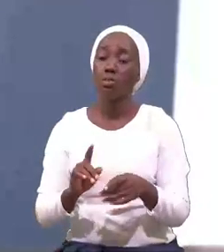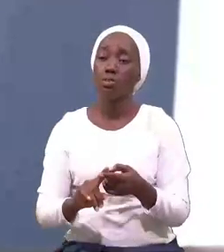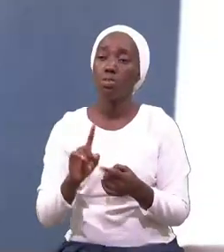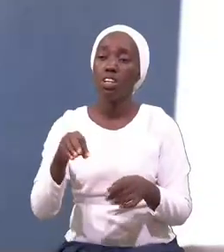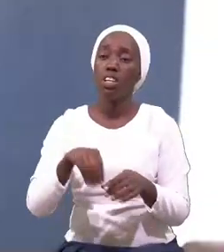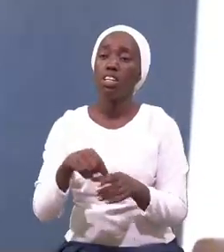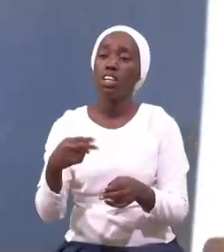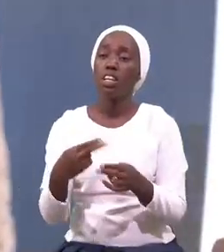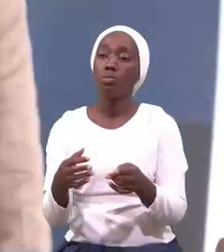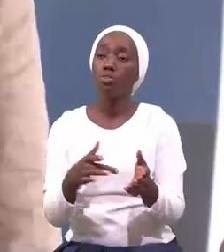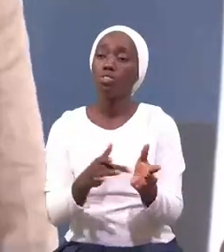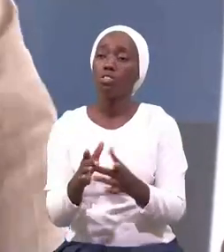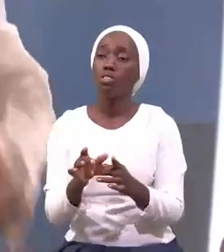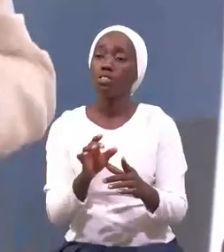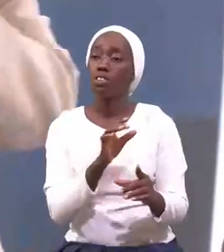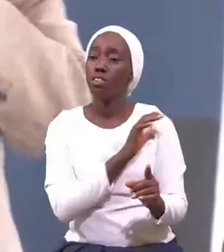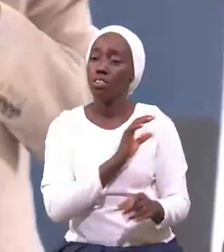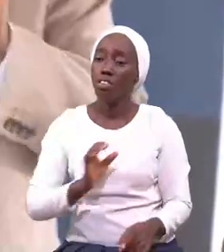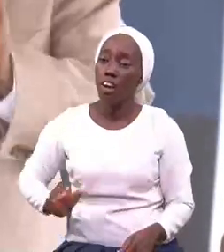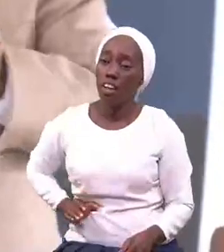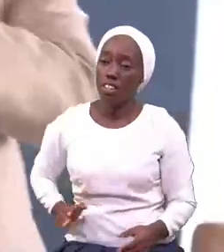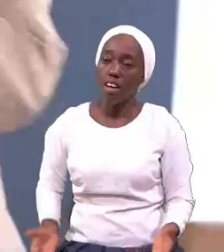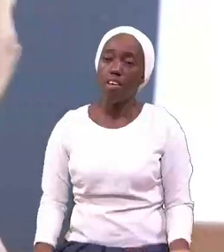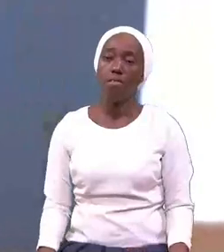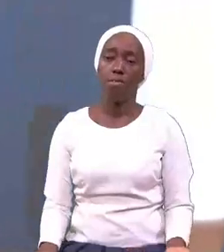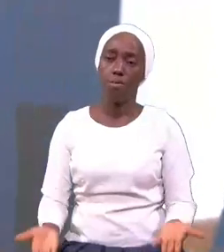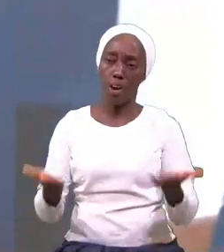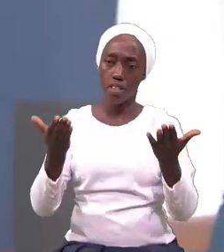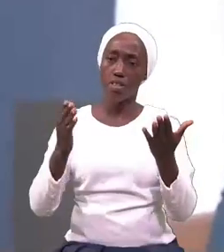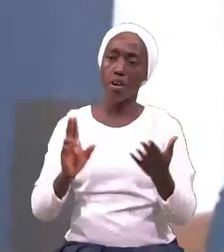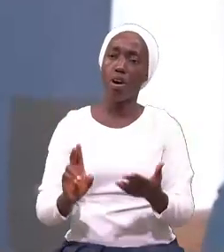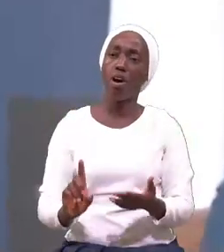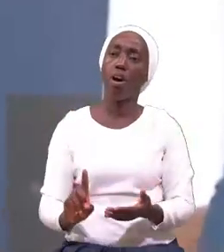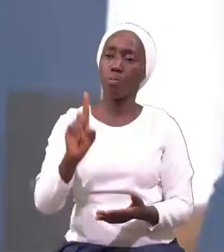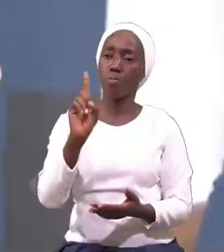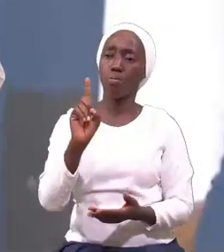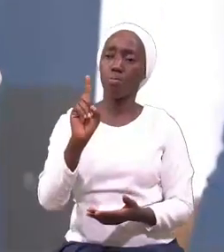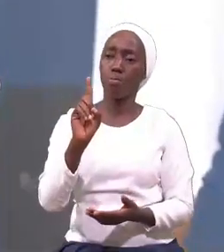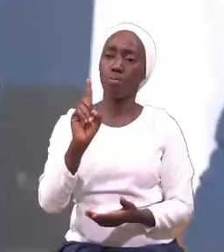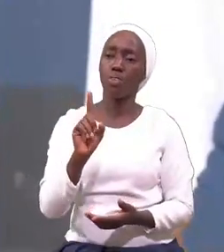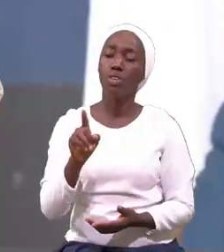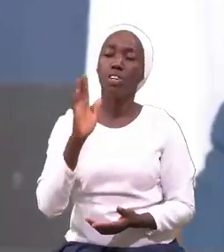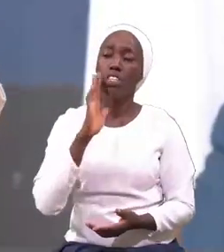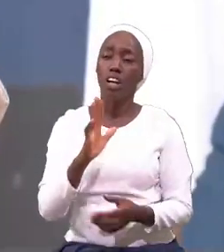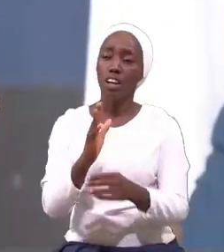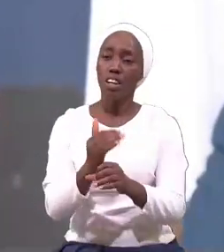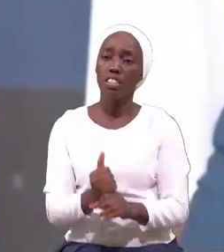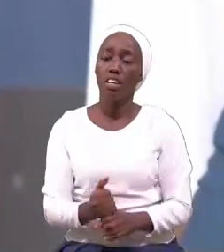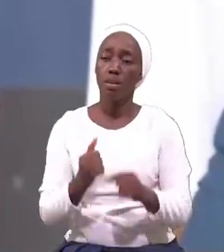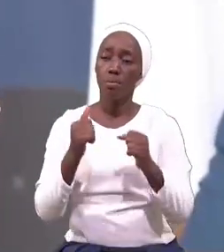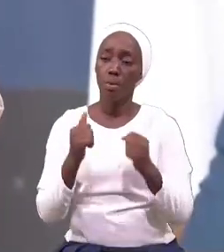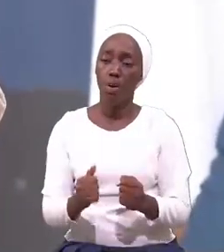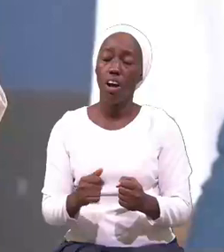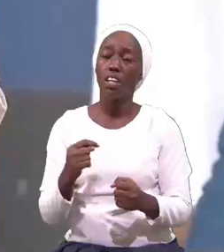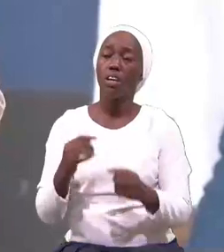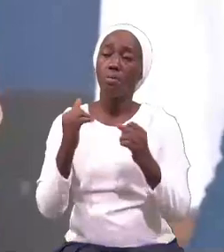Et ce que j'ai, je te le donne. Au nom de Jésus de Nazareth, lève-toi. Vous recevrez une puissance. La puissance